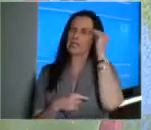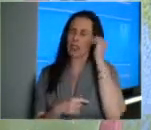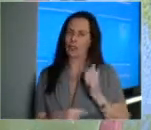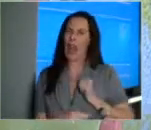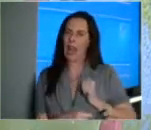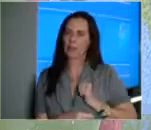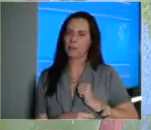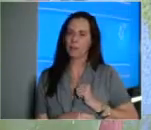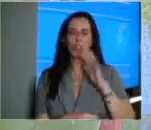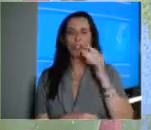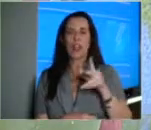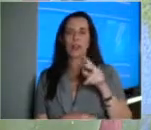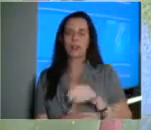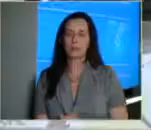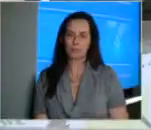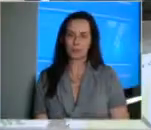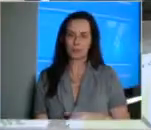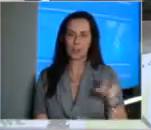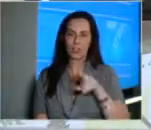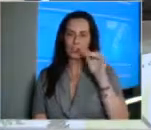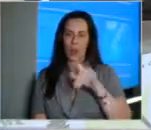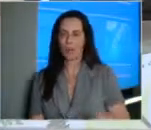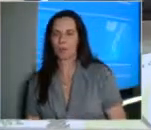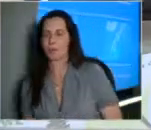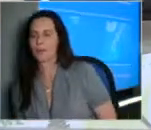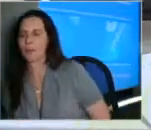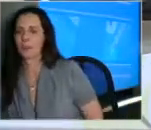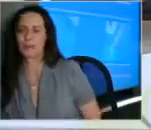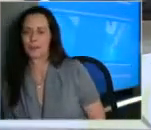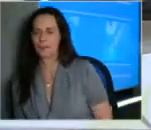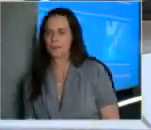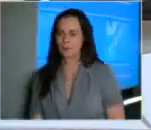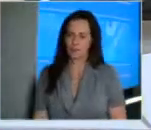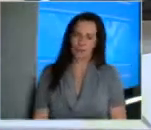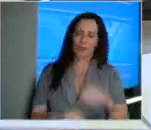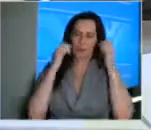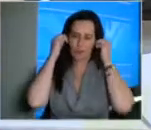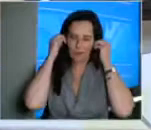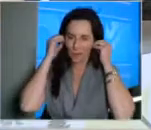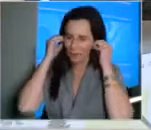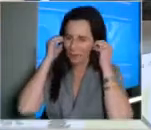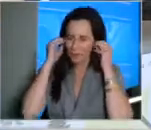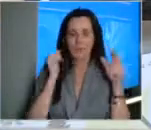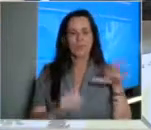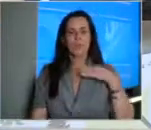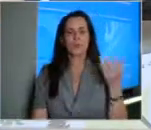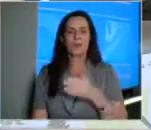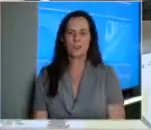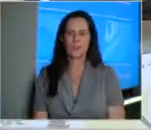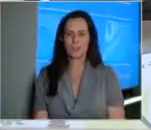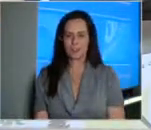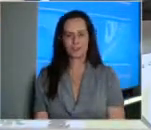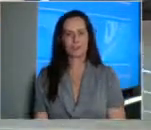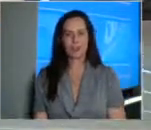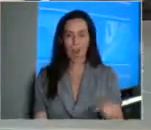חללים. שלום לנועם סבסטיאן ותמיר. שלום לך תמיר שבו, מה שלומך? מה נשמע עודד? בסדר גמור, מה שלומך נועם? כל בסדר.